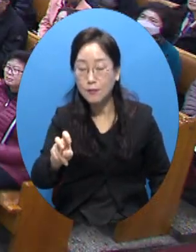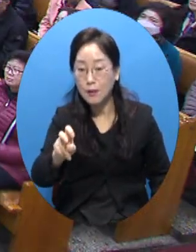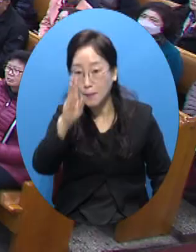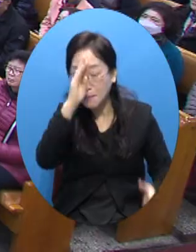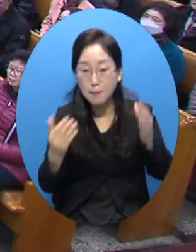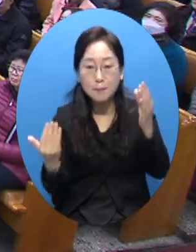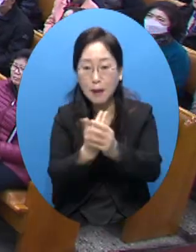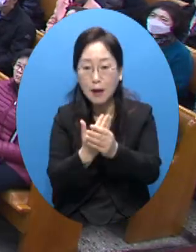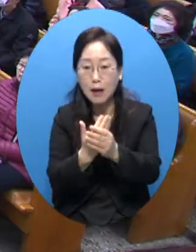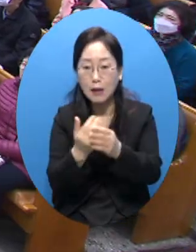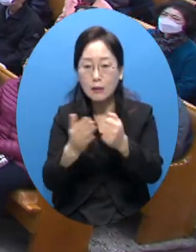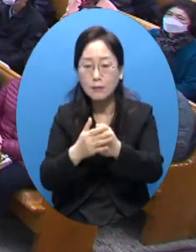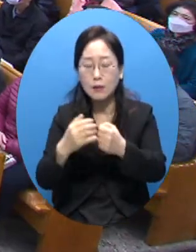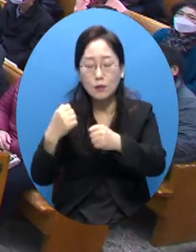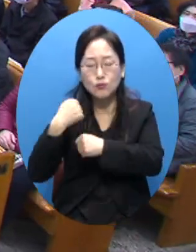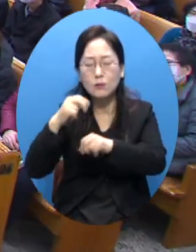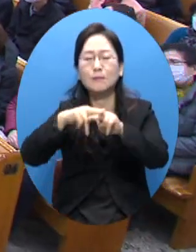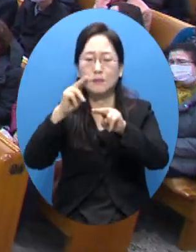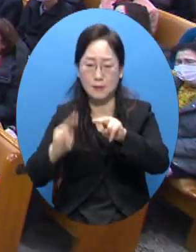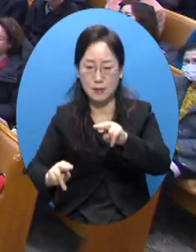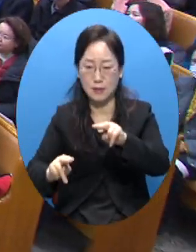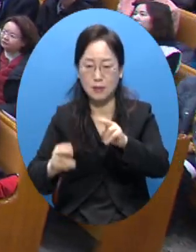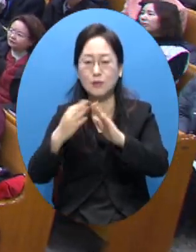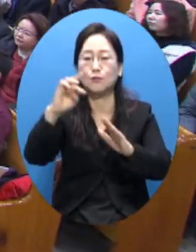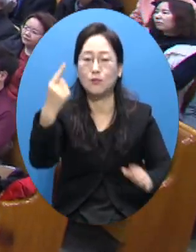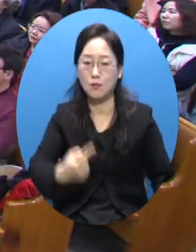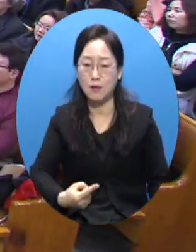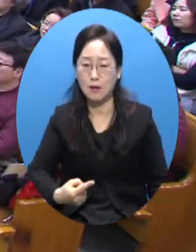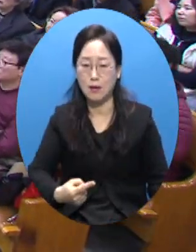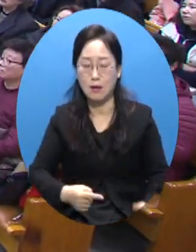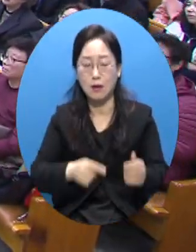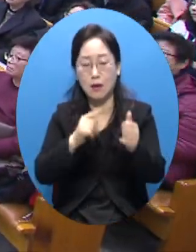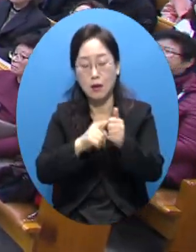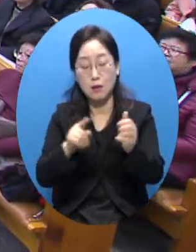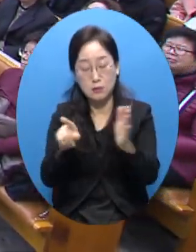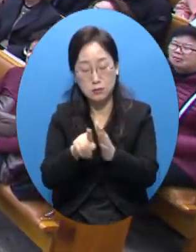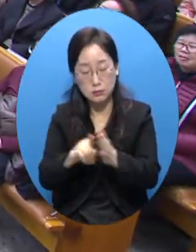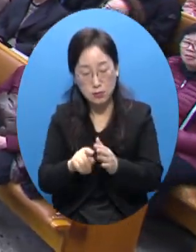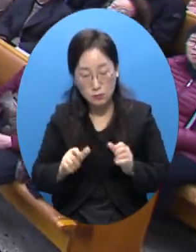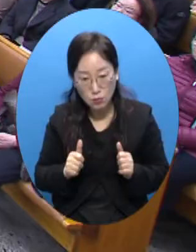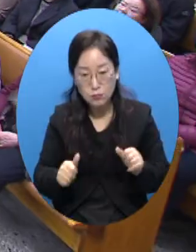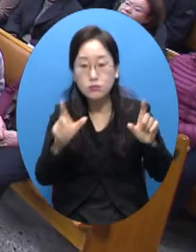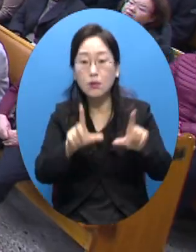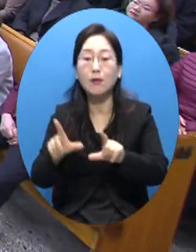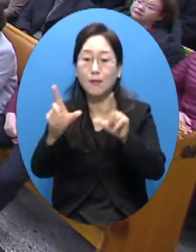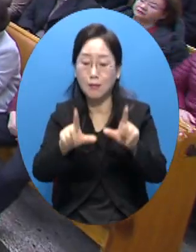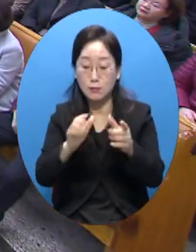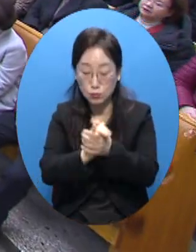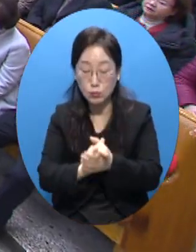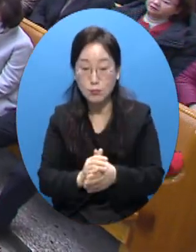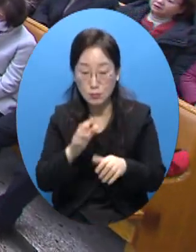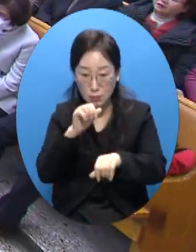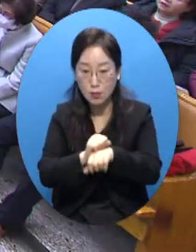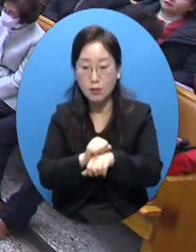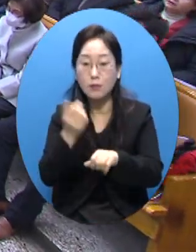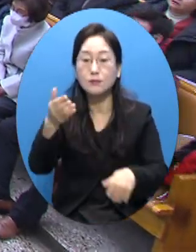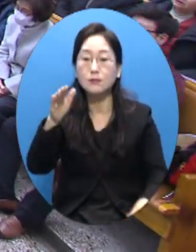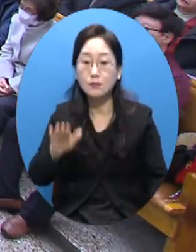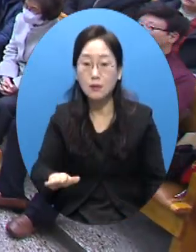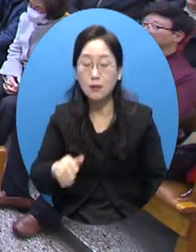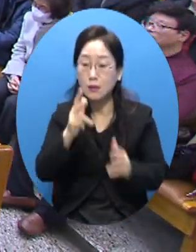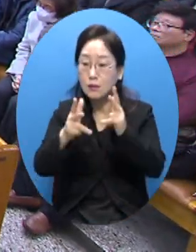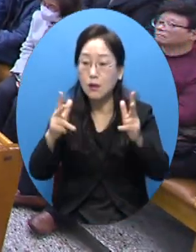대해서 나옵니다 나름대로 열심히 신앙생활 한다고 하고 열심히 일도 했는데